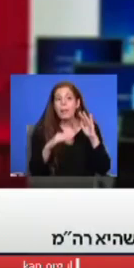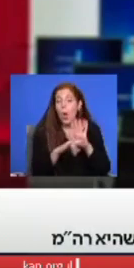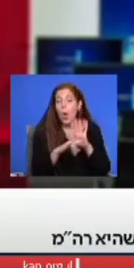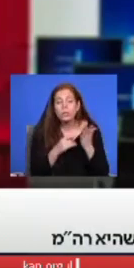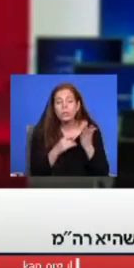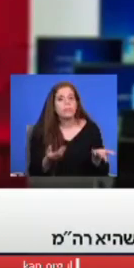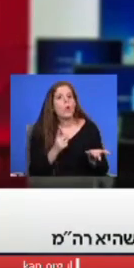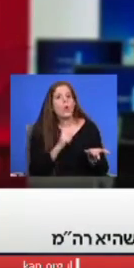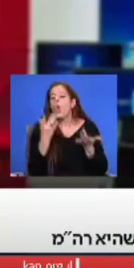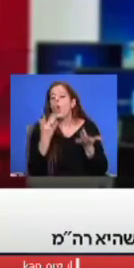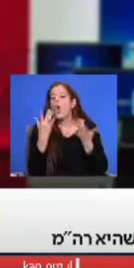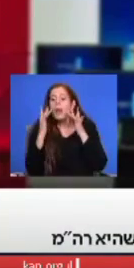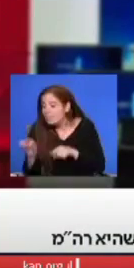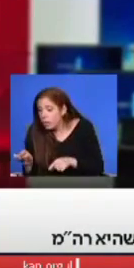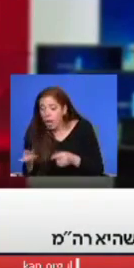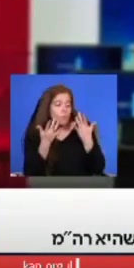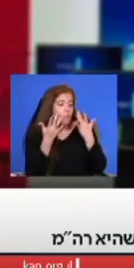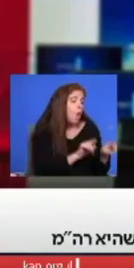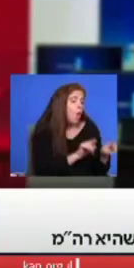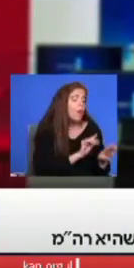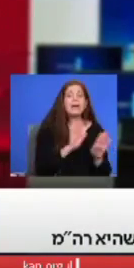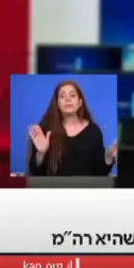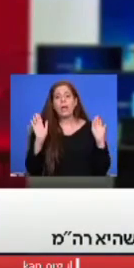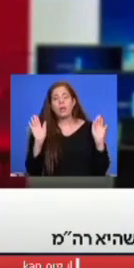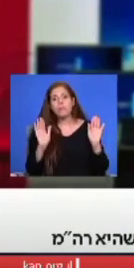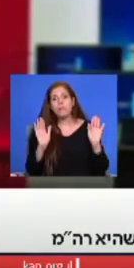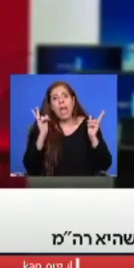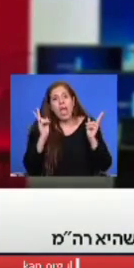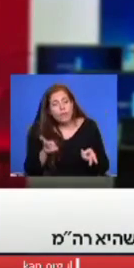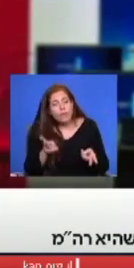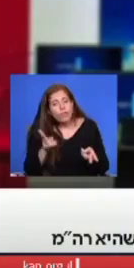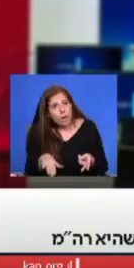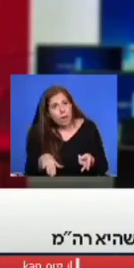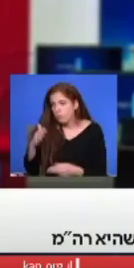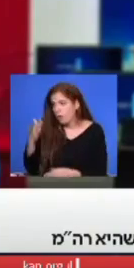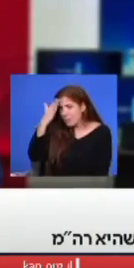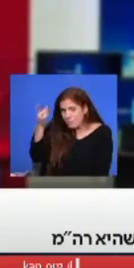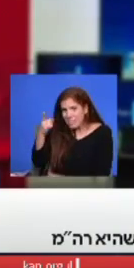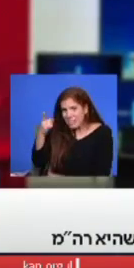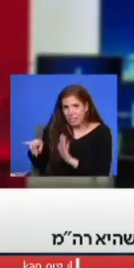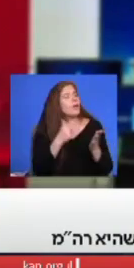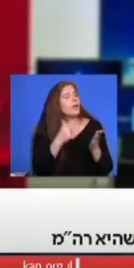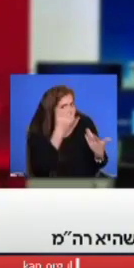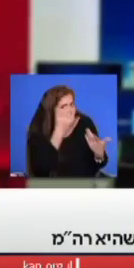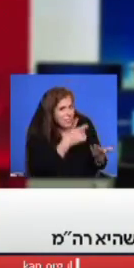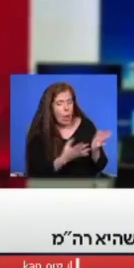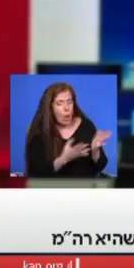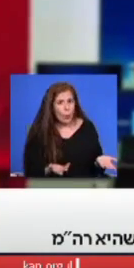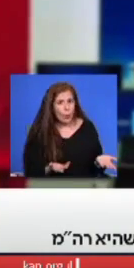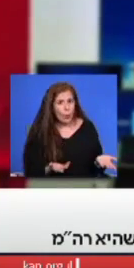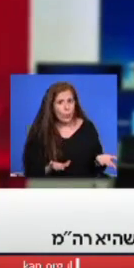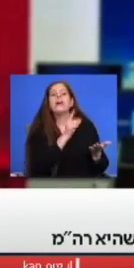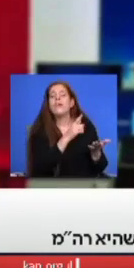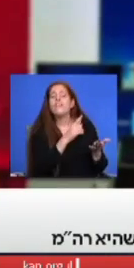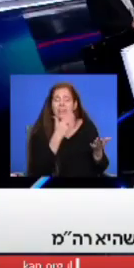למען זה, ולא למען זה. אפשר גם ש... אבל אתה מכיר את החוק. לא, אני מכיר את החוק. אתה מכיר את החוק, וזה לא במיוחד. גם אני הייתי בתוך המערכות האלה.